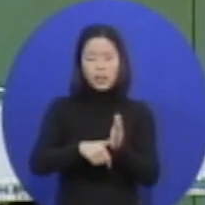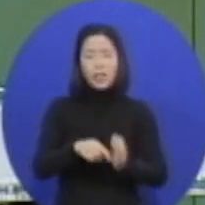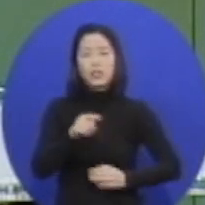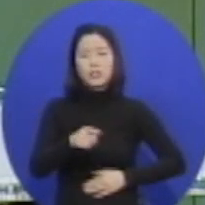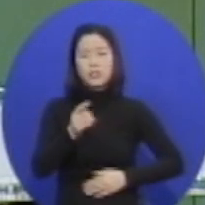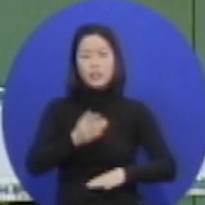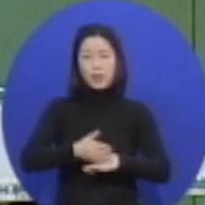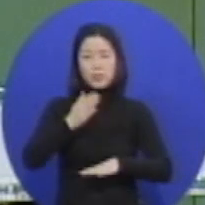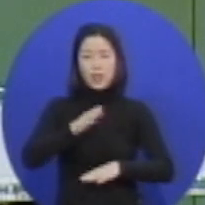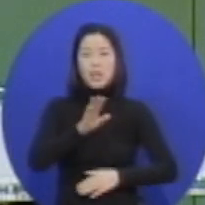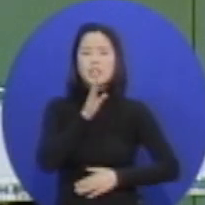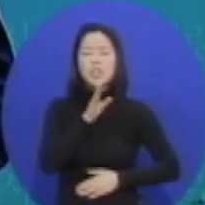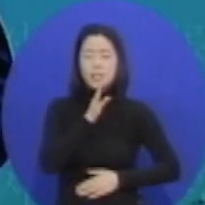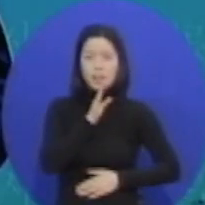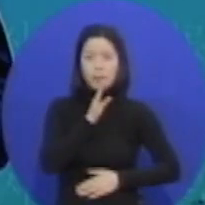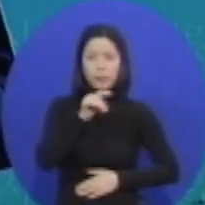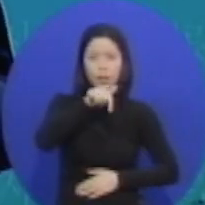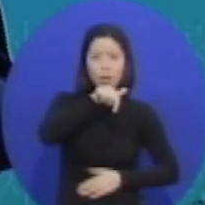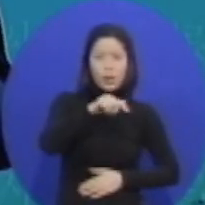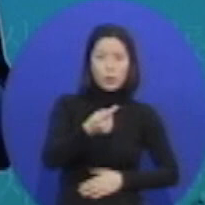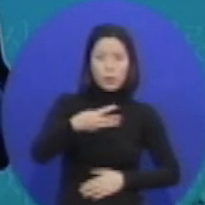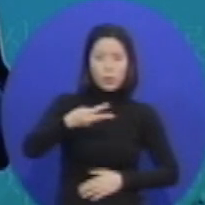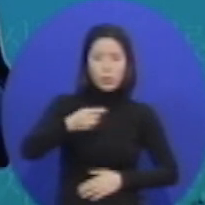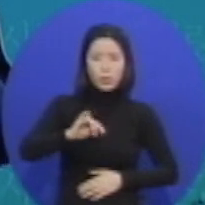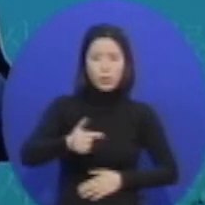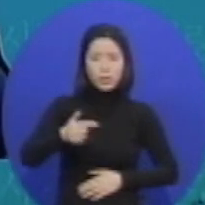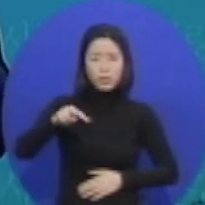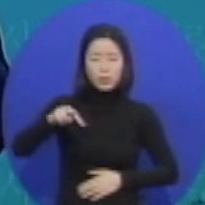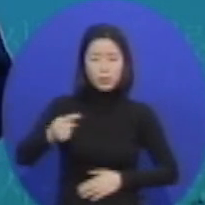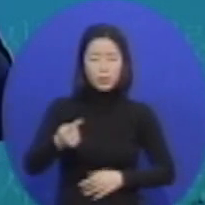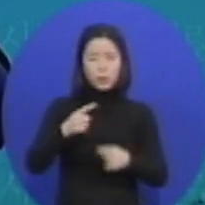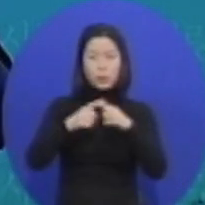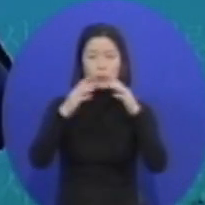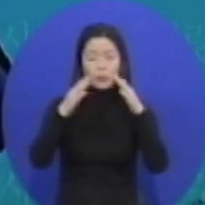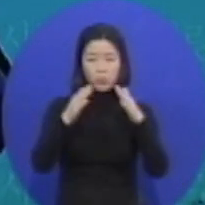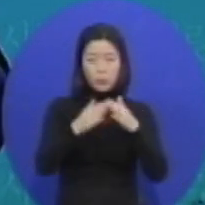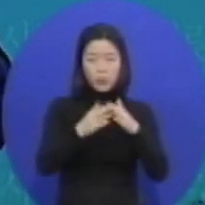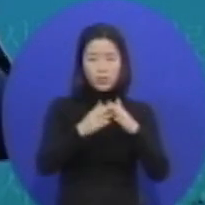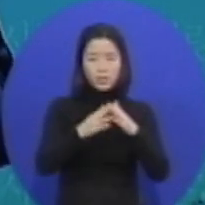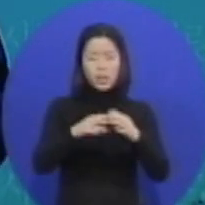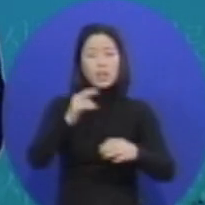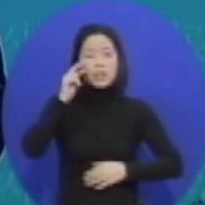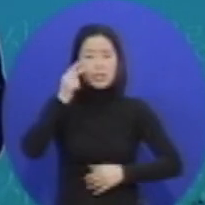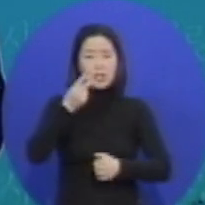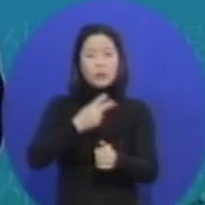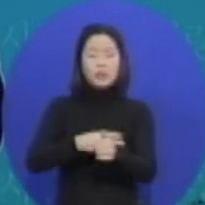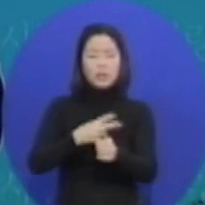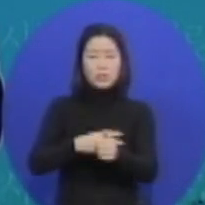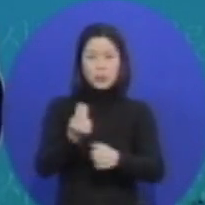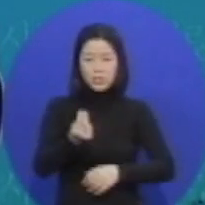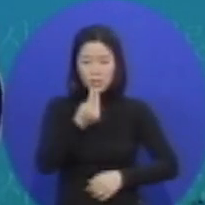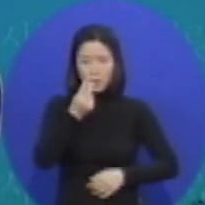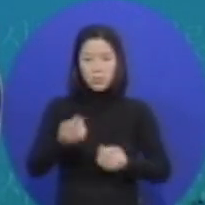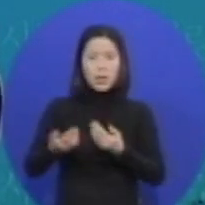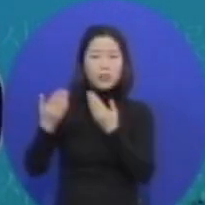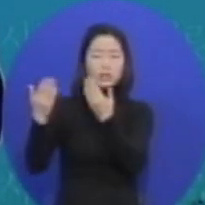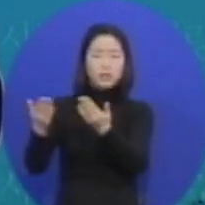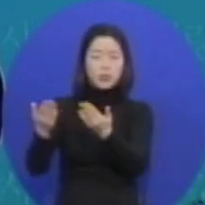고린도 교회는 사도 바울이 생명을 바치는 마음으로 개척한 교회입니다